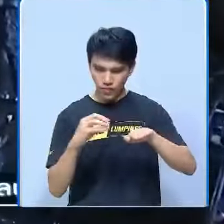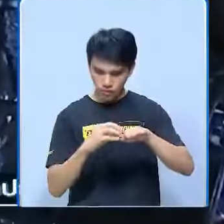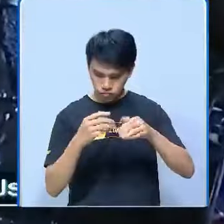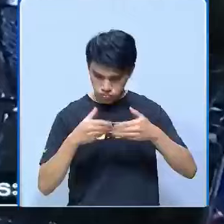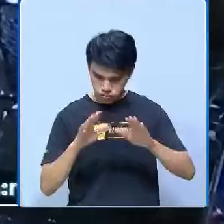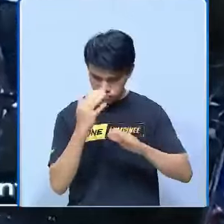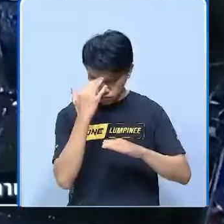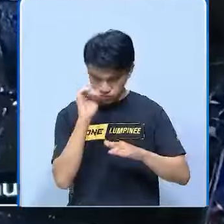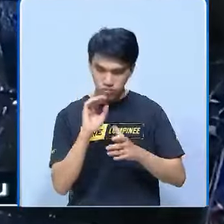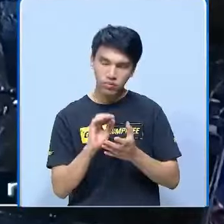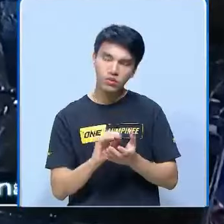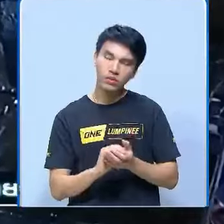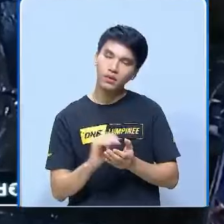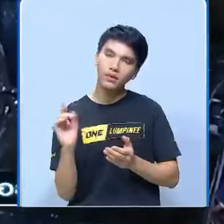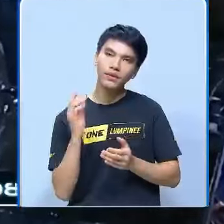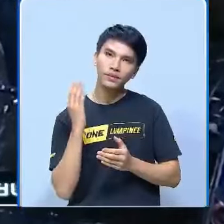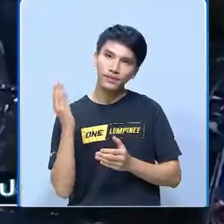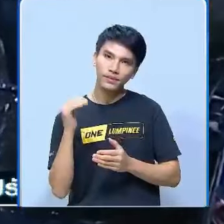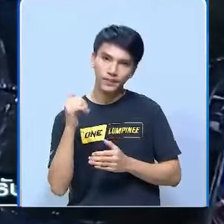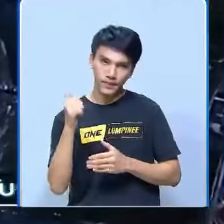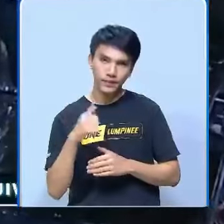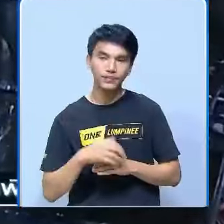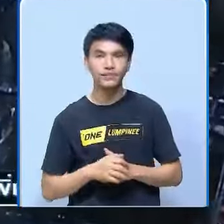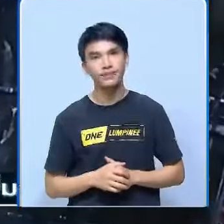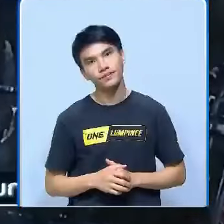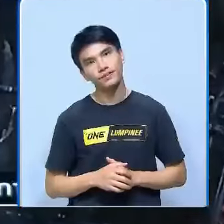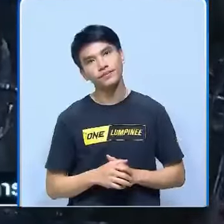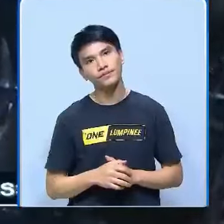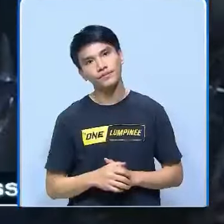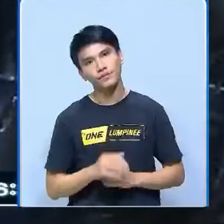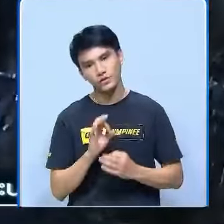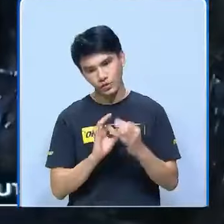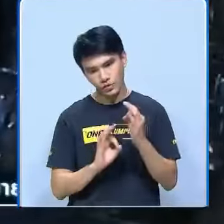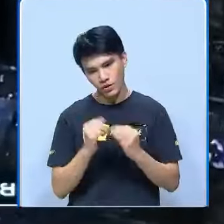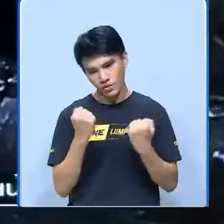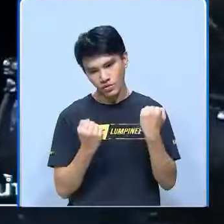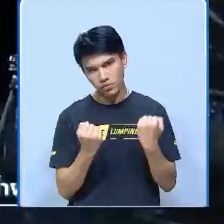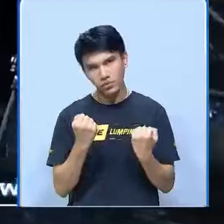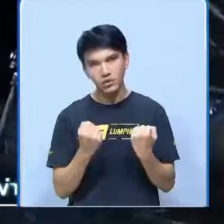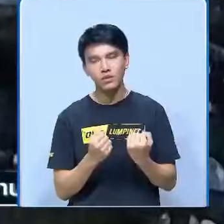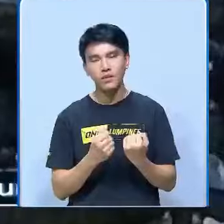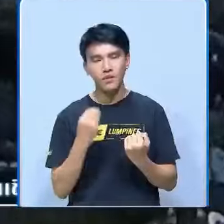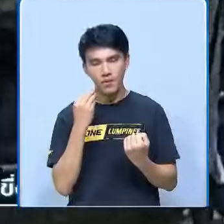ไว้เพราะเนี่ยมันก็อาจจะเหมือนกับกรณีที่เกิดขึ้นได้นะคะ มันไม่ใช่ไหม้แค่เฉพาะรถนะสิกลัวจะ